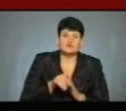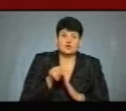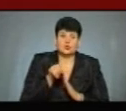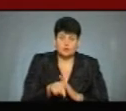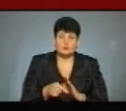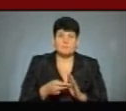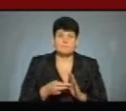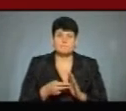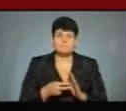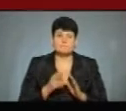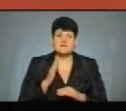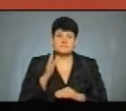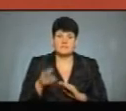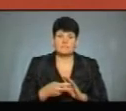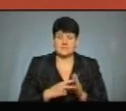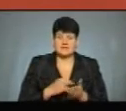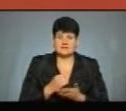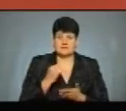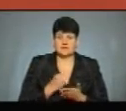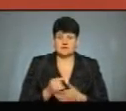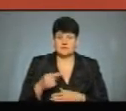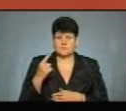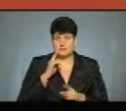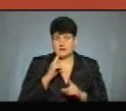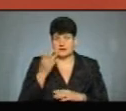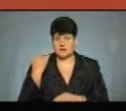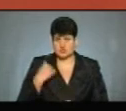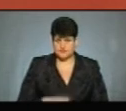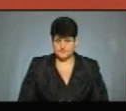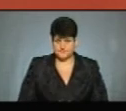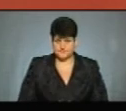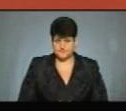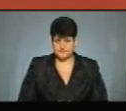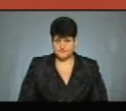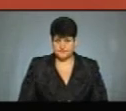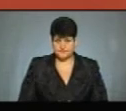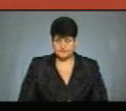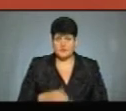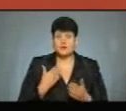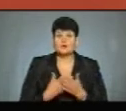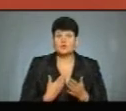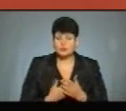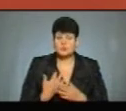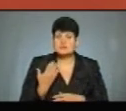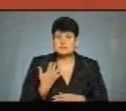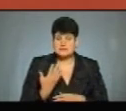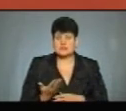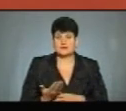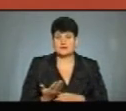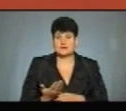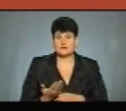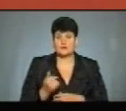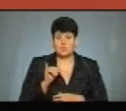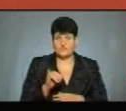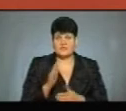який затверджувала Тернопільська обласна рада раніше. Ну, тобто, скільки, можливо, у вас є